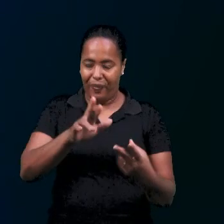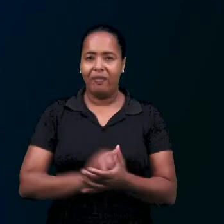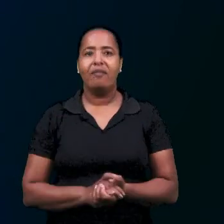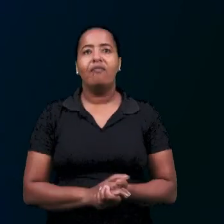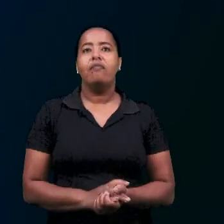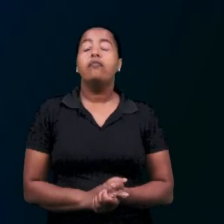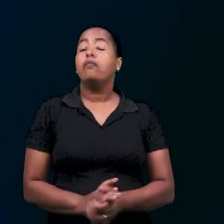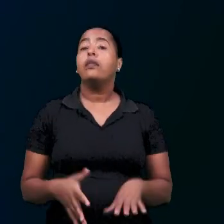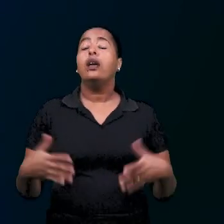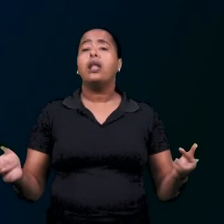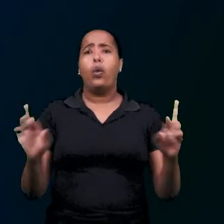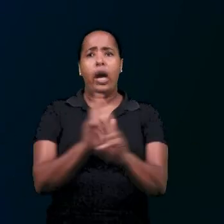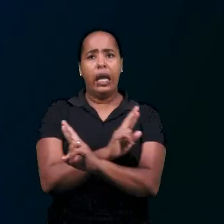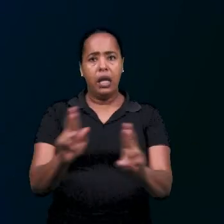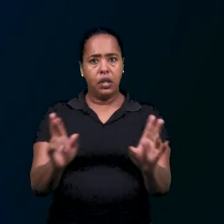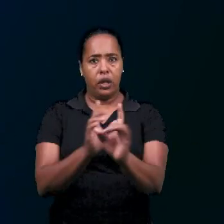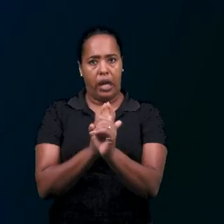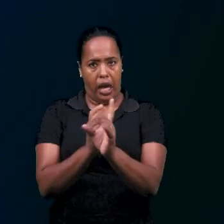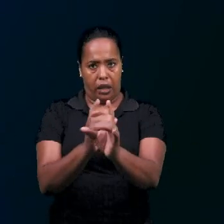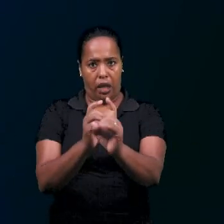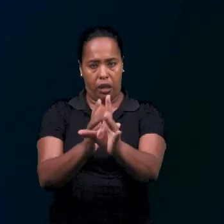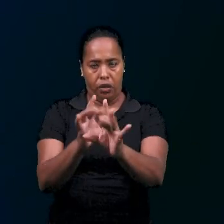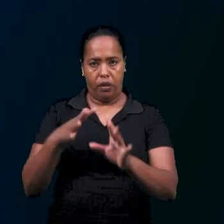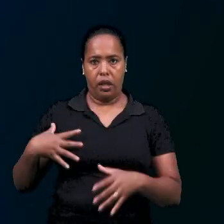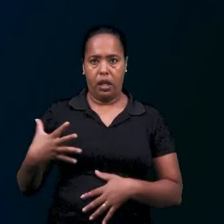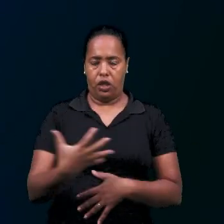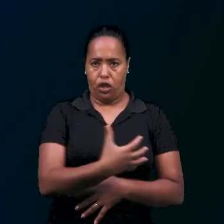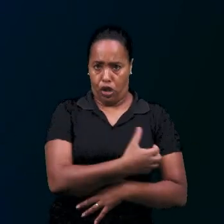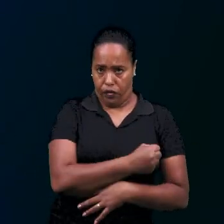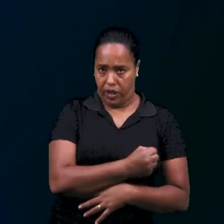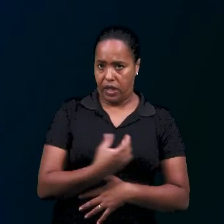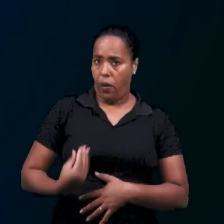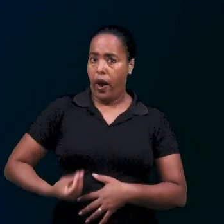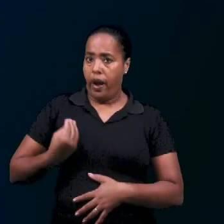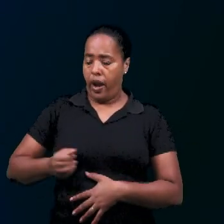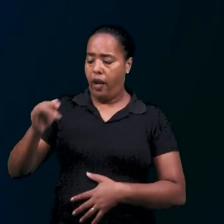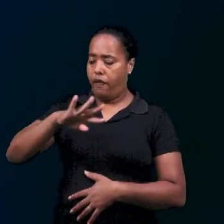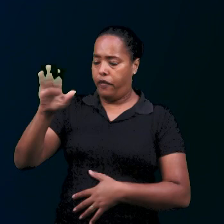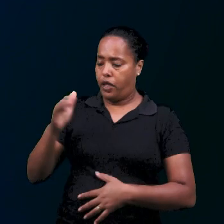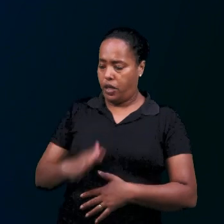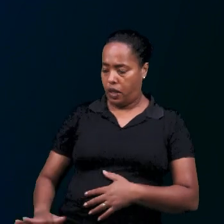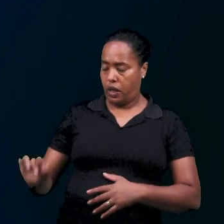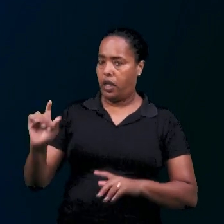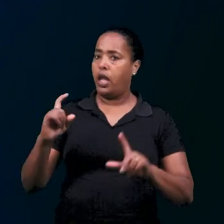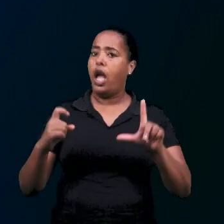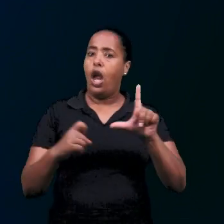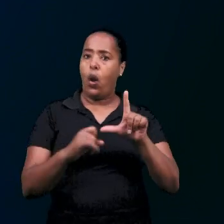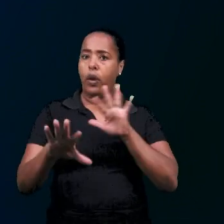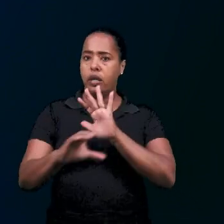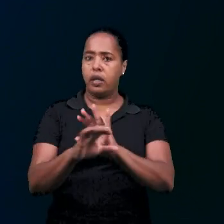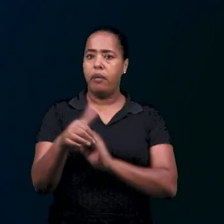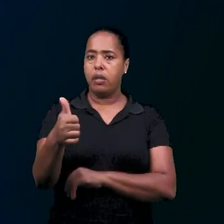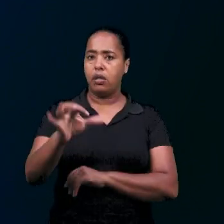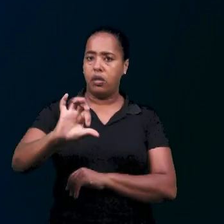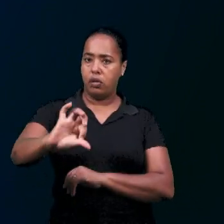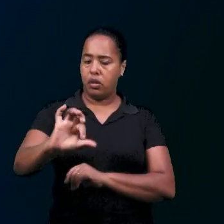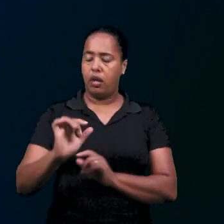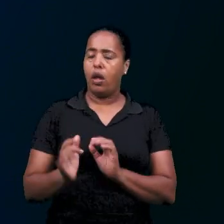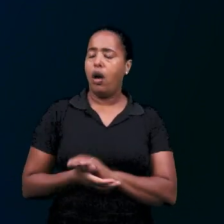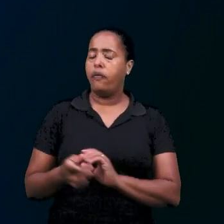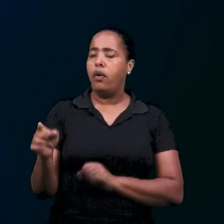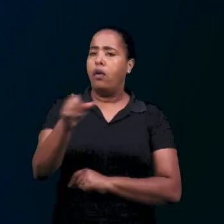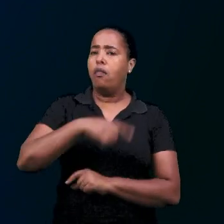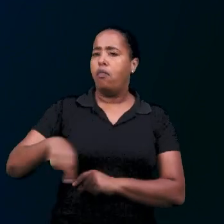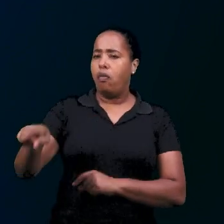réponse. À propos de la doctrine de salut, dans la vie de Zachée, en Luc chapitre